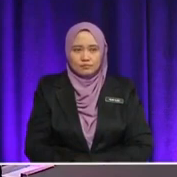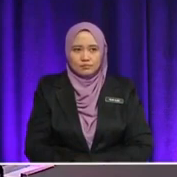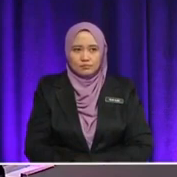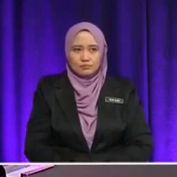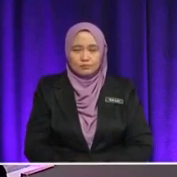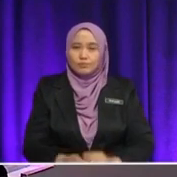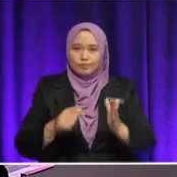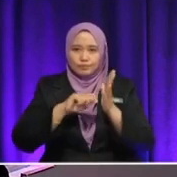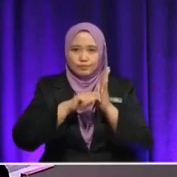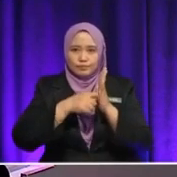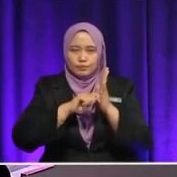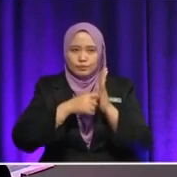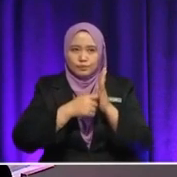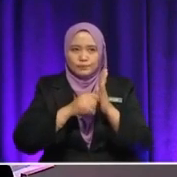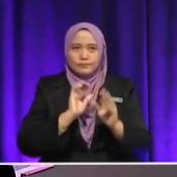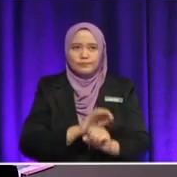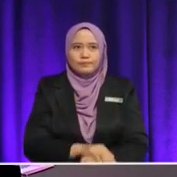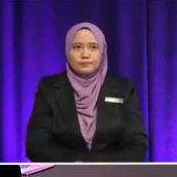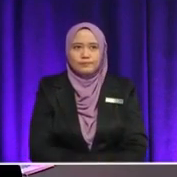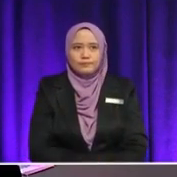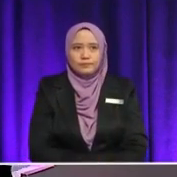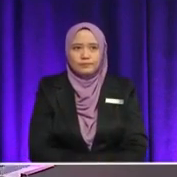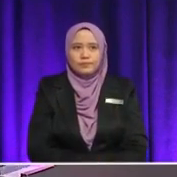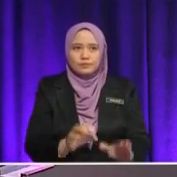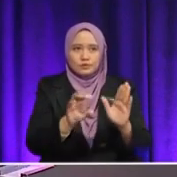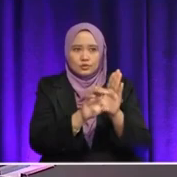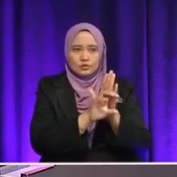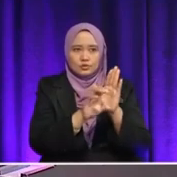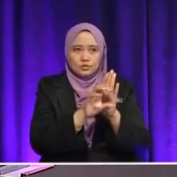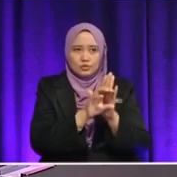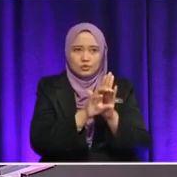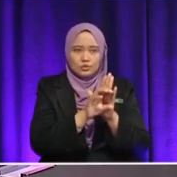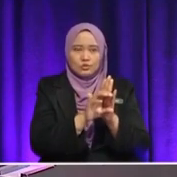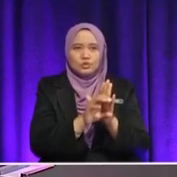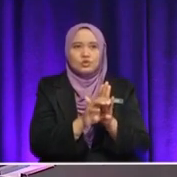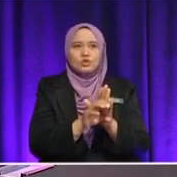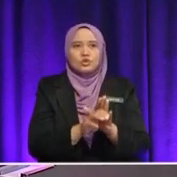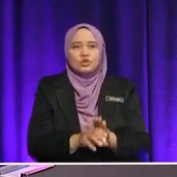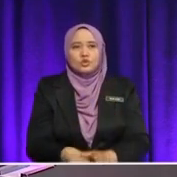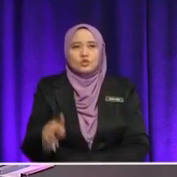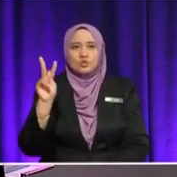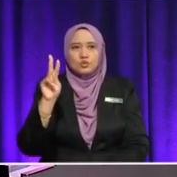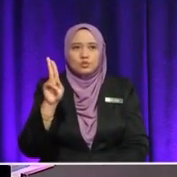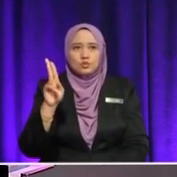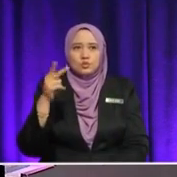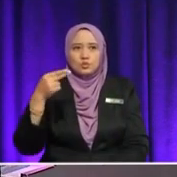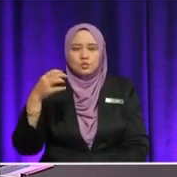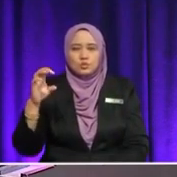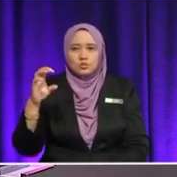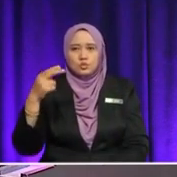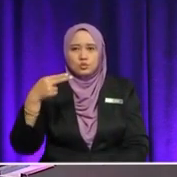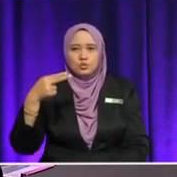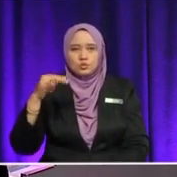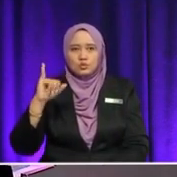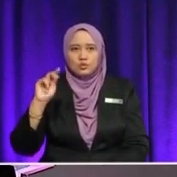isinya adalah pada kawasan contohnya pada kucing dan sibuk Mungkin itu yakni B bagi-bagi jawaban